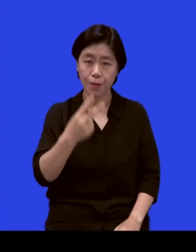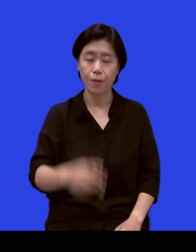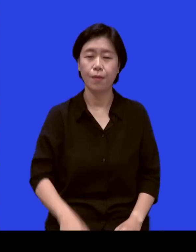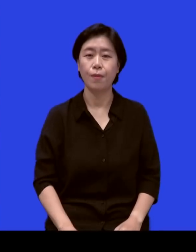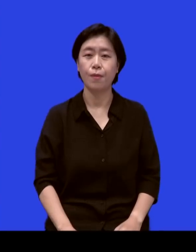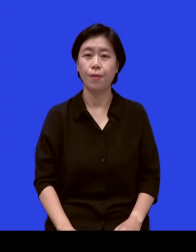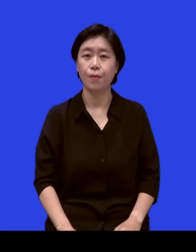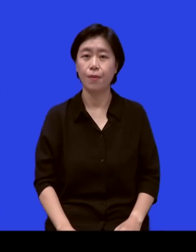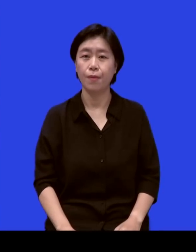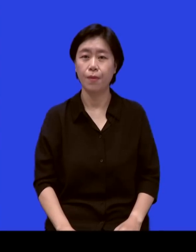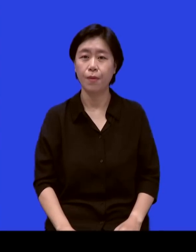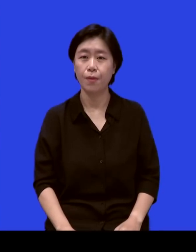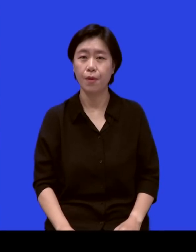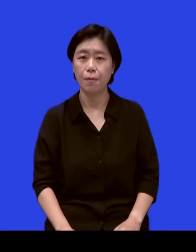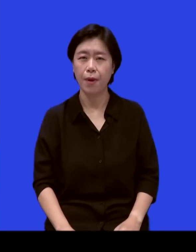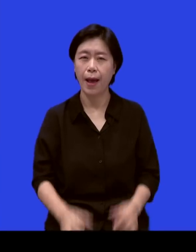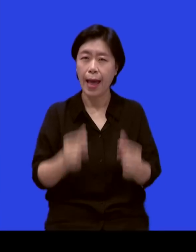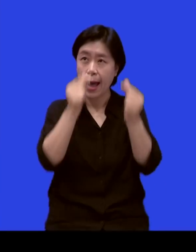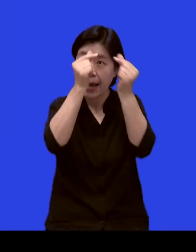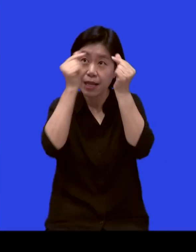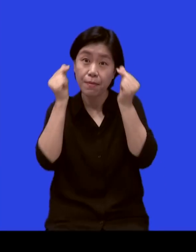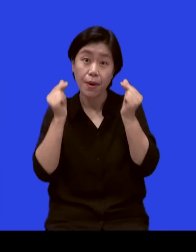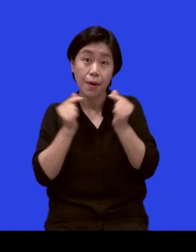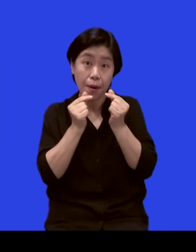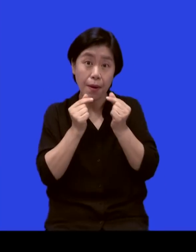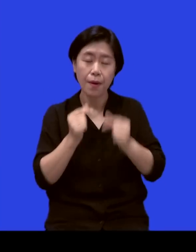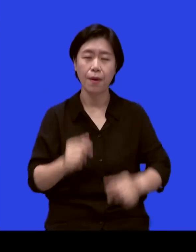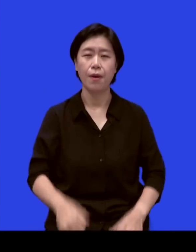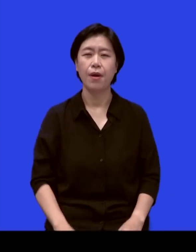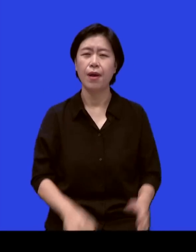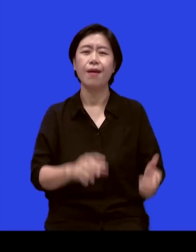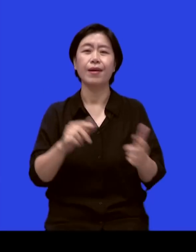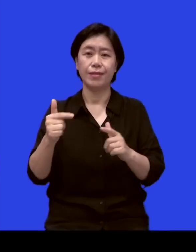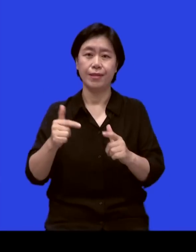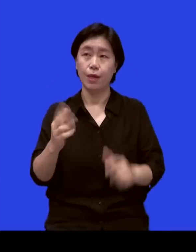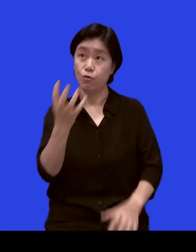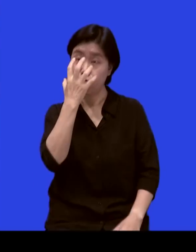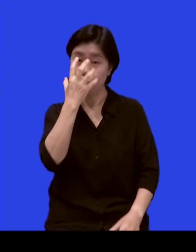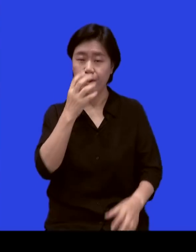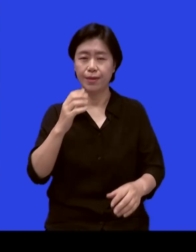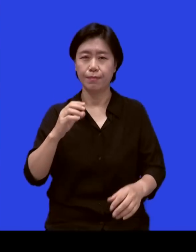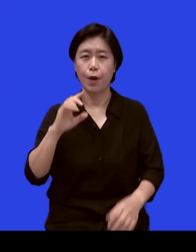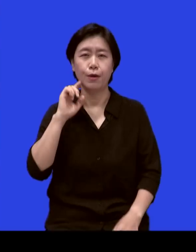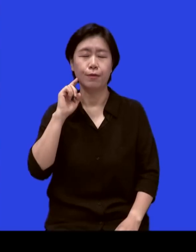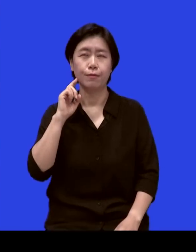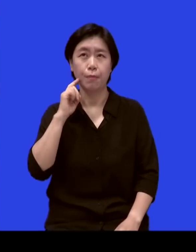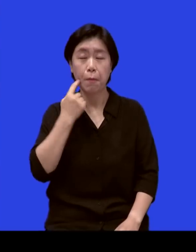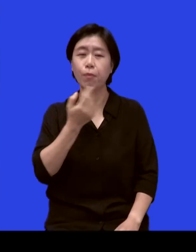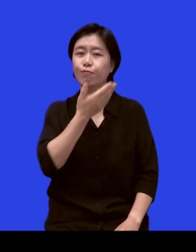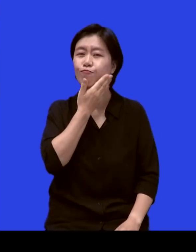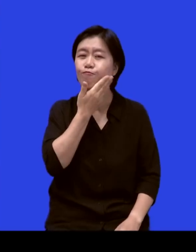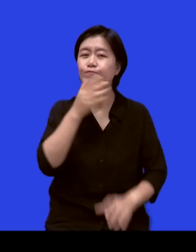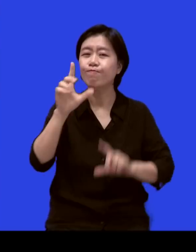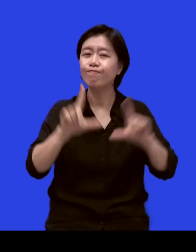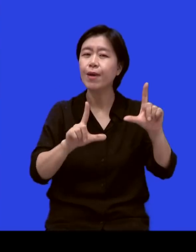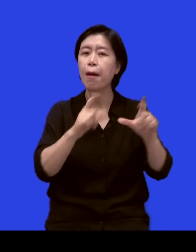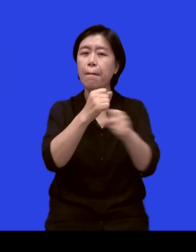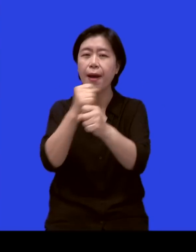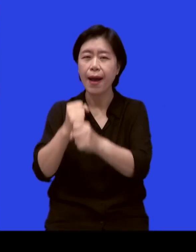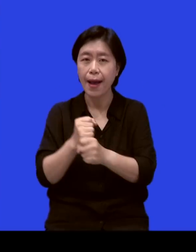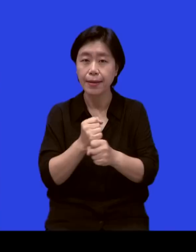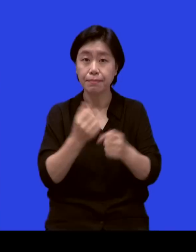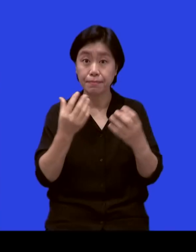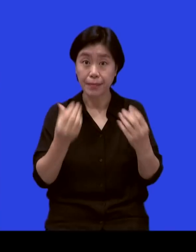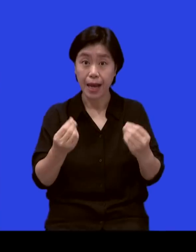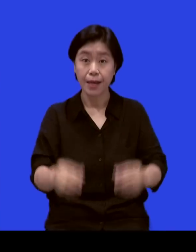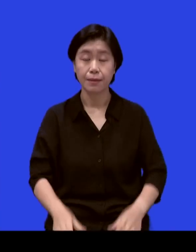예. 홍준 씨 하트뿅뿅 예. 막 B2B의 꿀벌이었구나. 예, 예. 뭐 그래서 디자인을 이제 막 했어요. 그